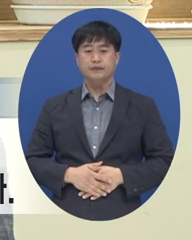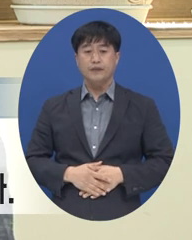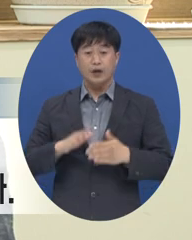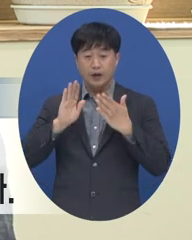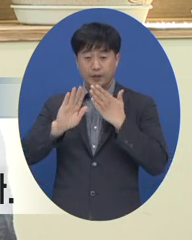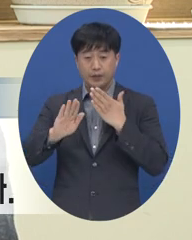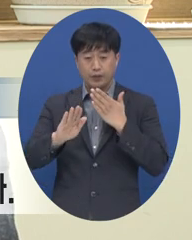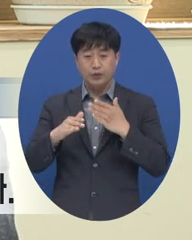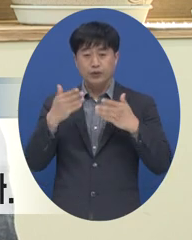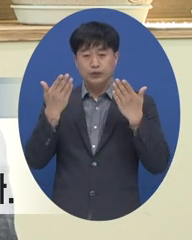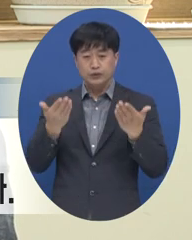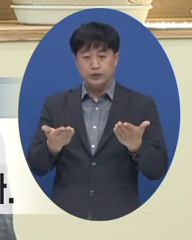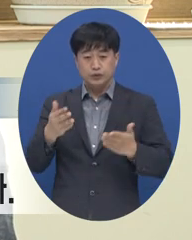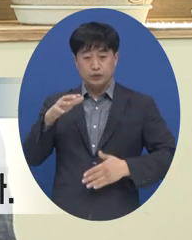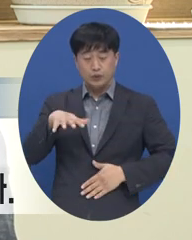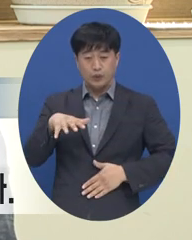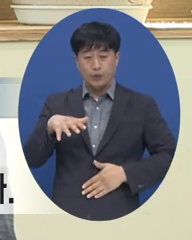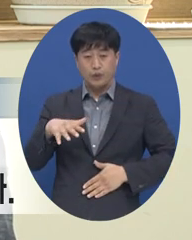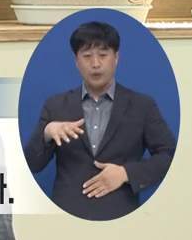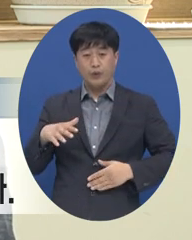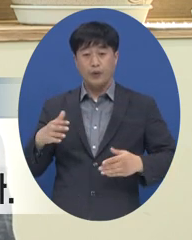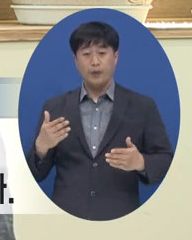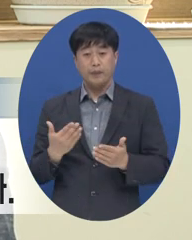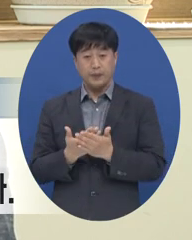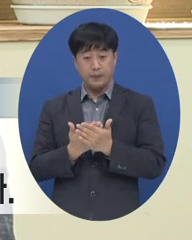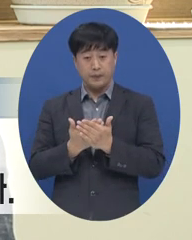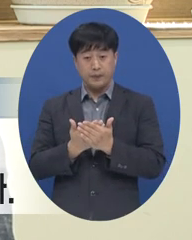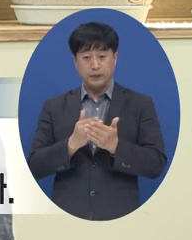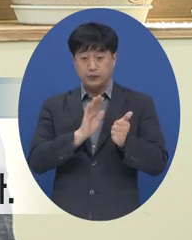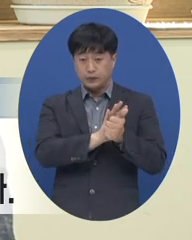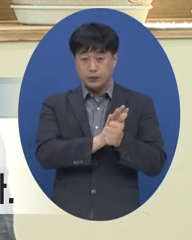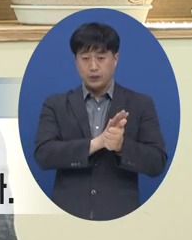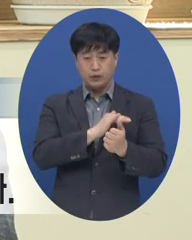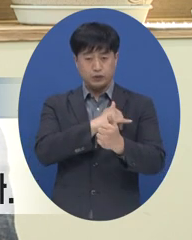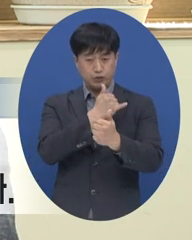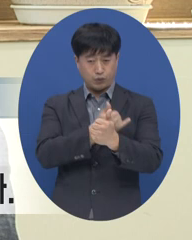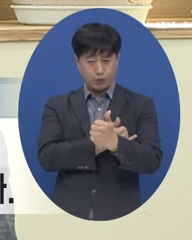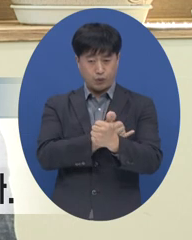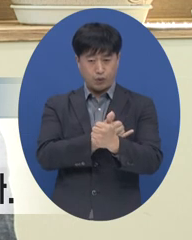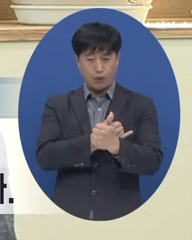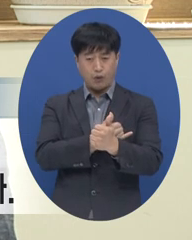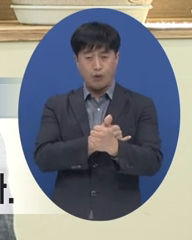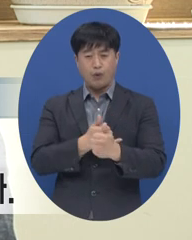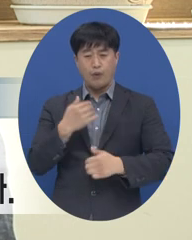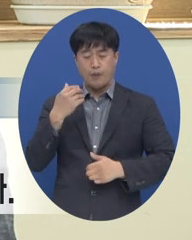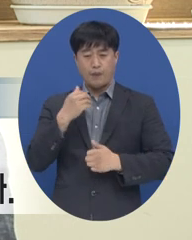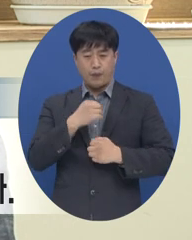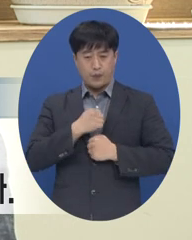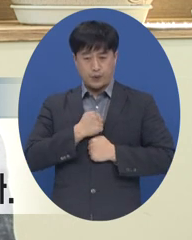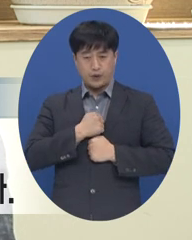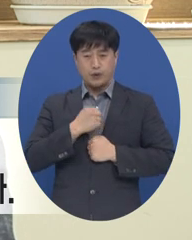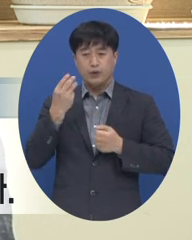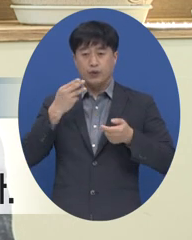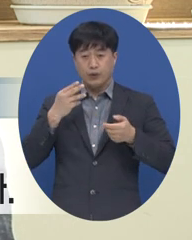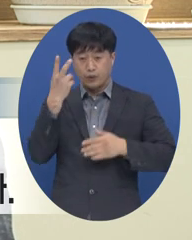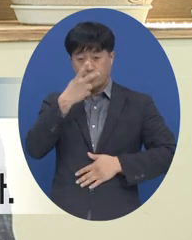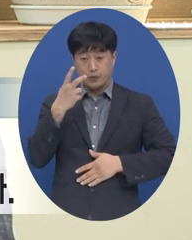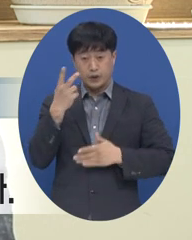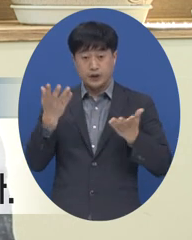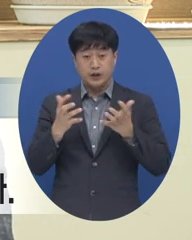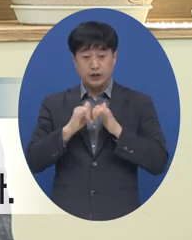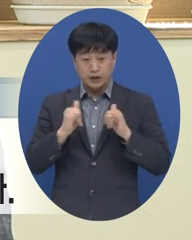앞으로도 휴게실 개선 지원과 인권 보장 등 경비 노동자 의 고용안정과